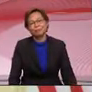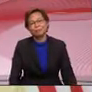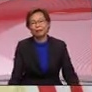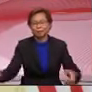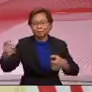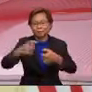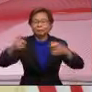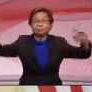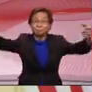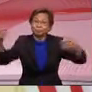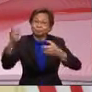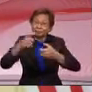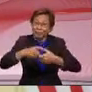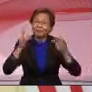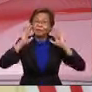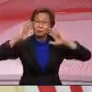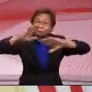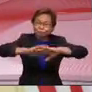Mengenai solat Jumaat,